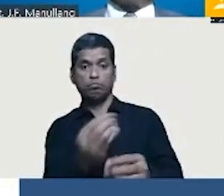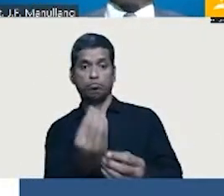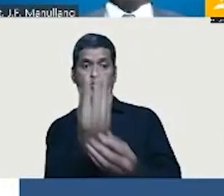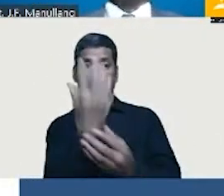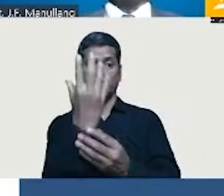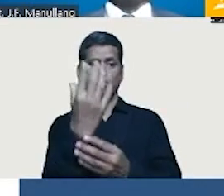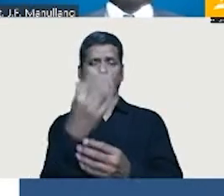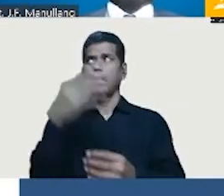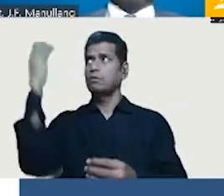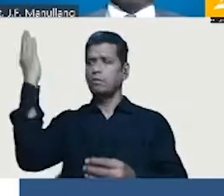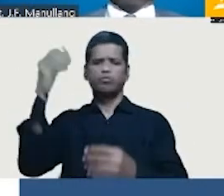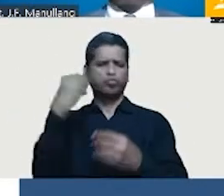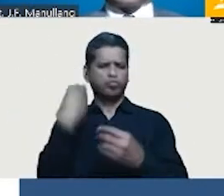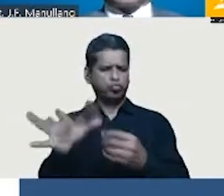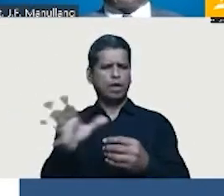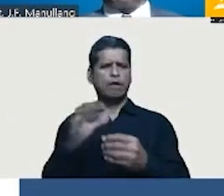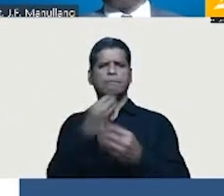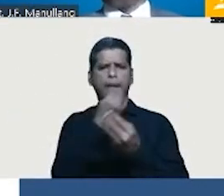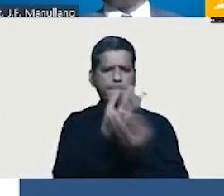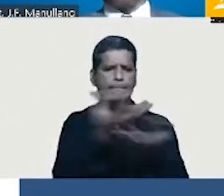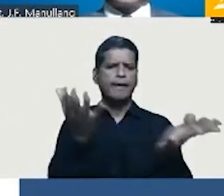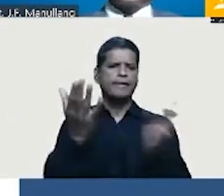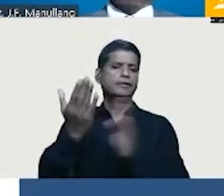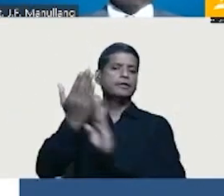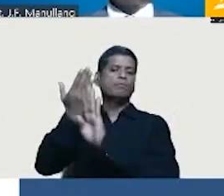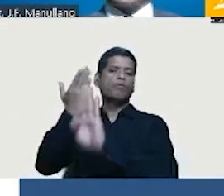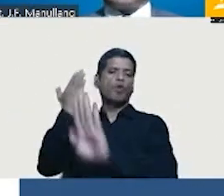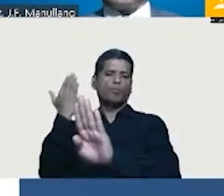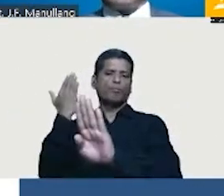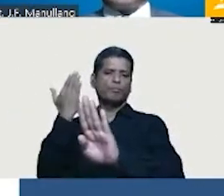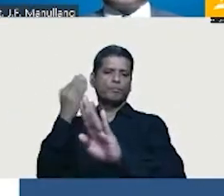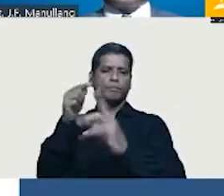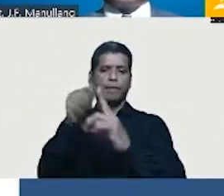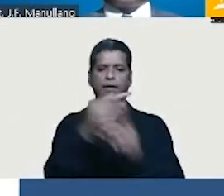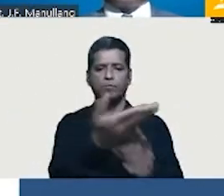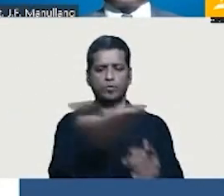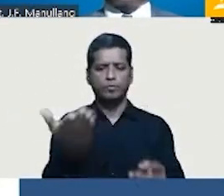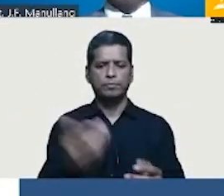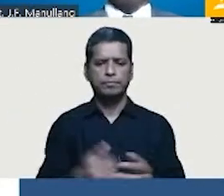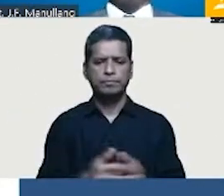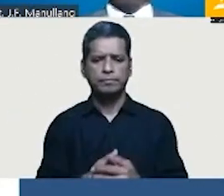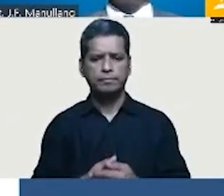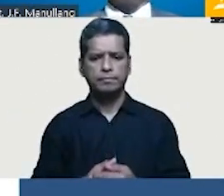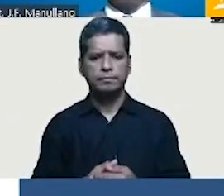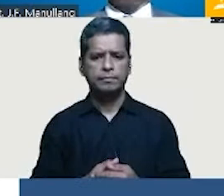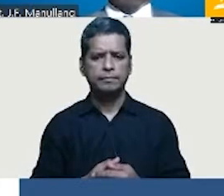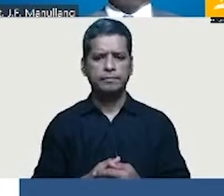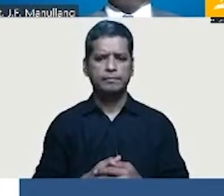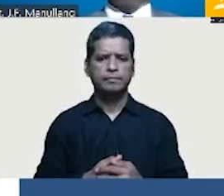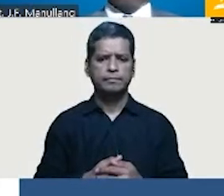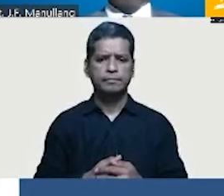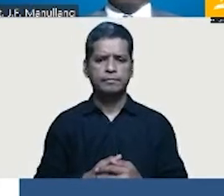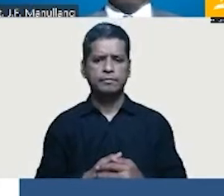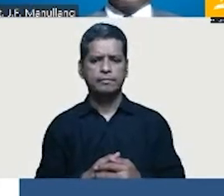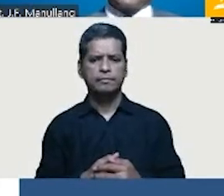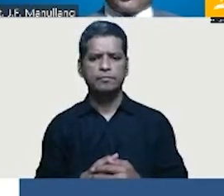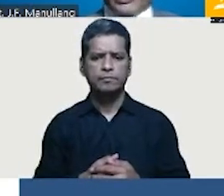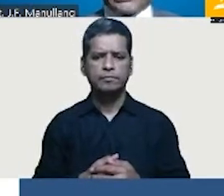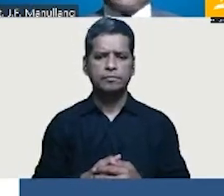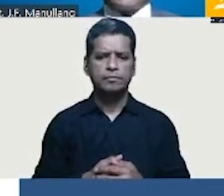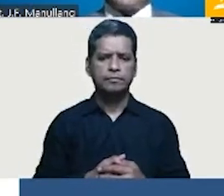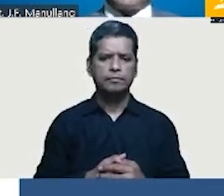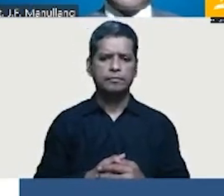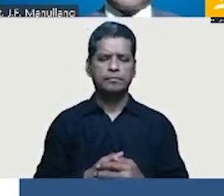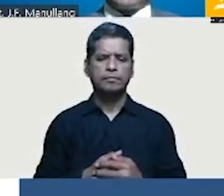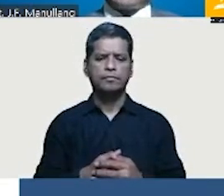marilah kita bersukacita percaya kepada Tuhan kita tidak percaya kepada omongan kosong